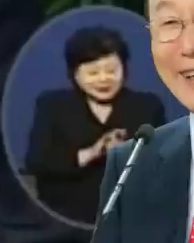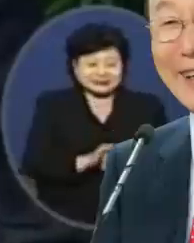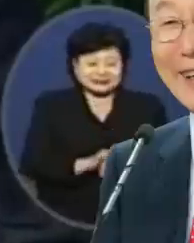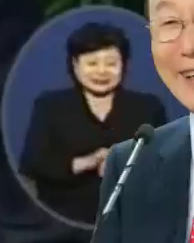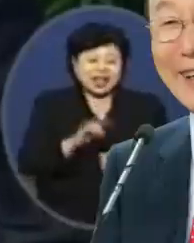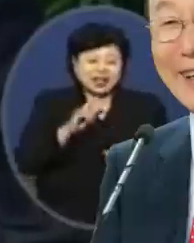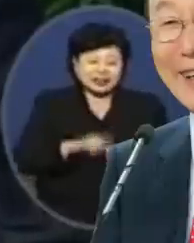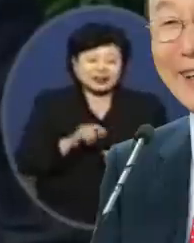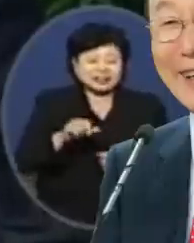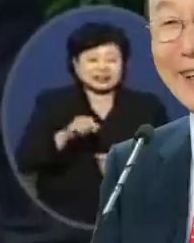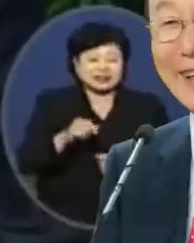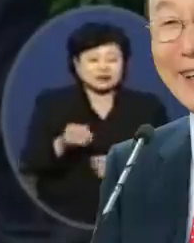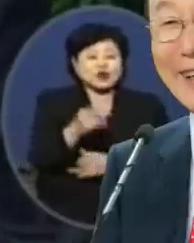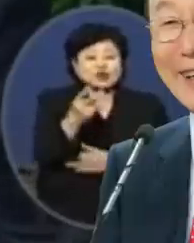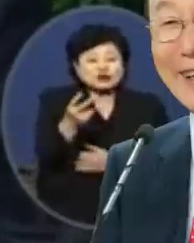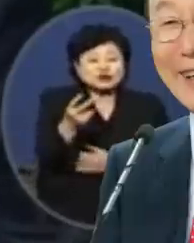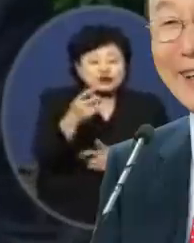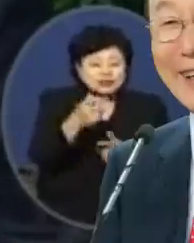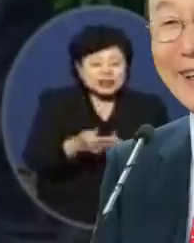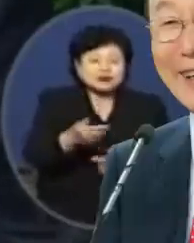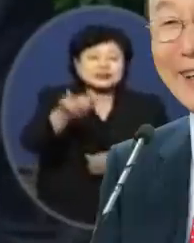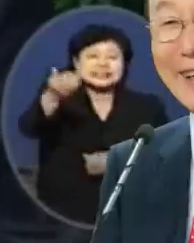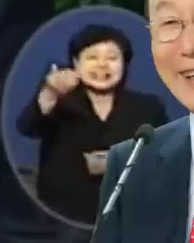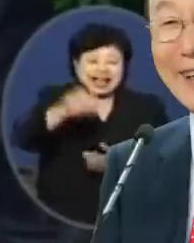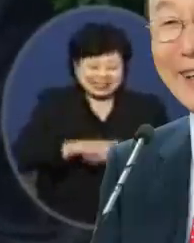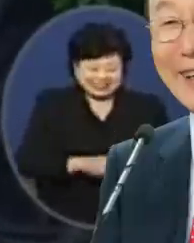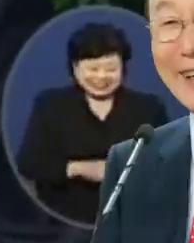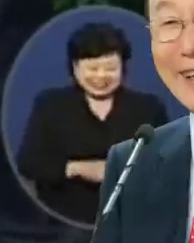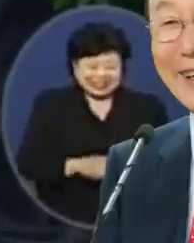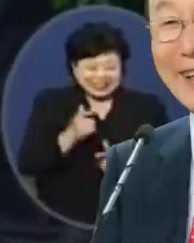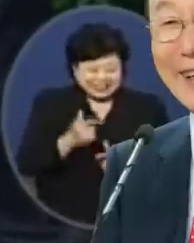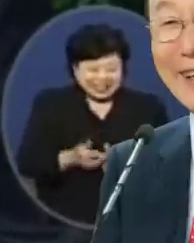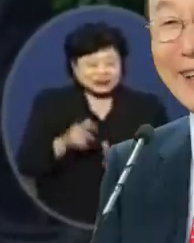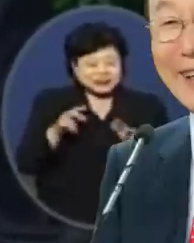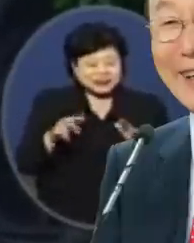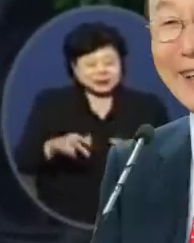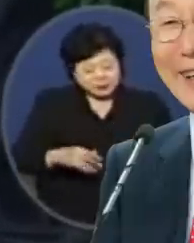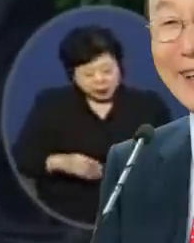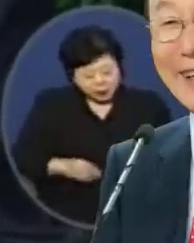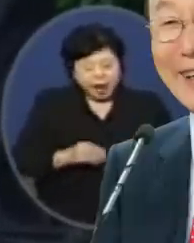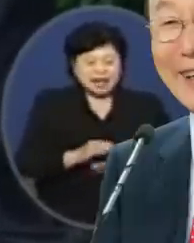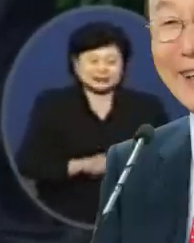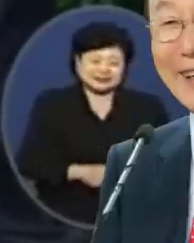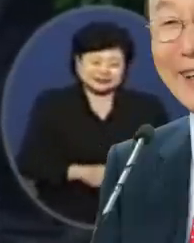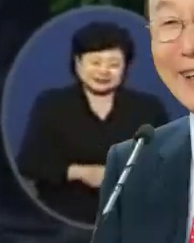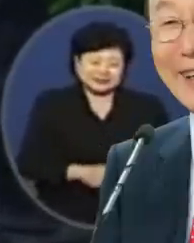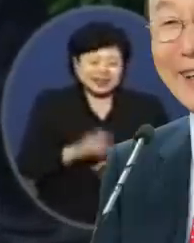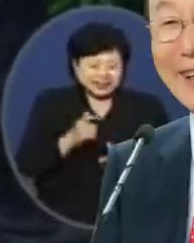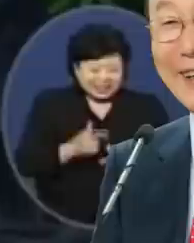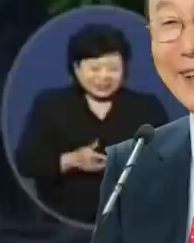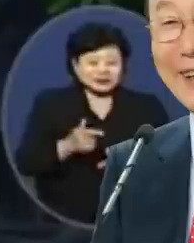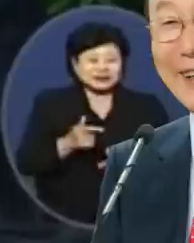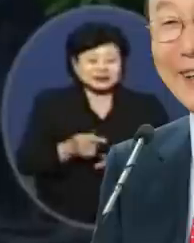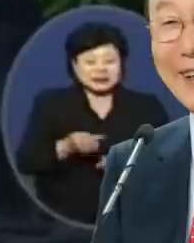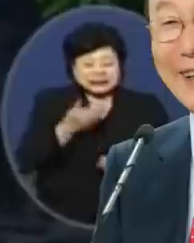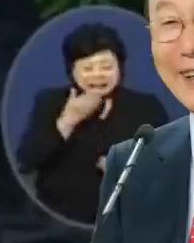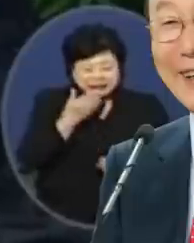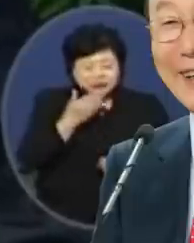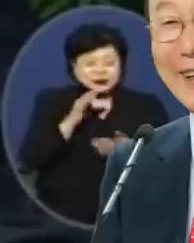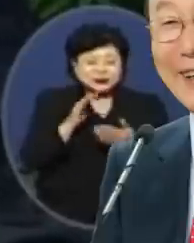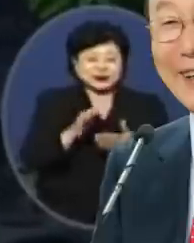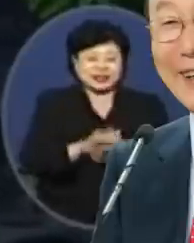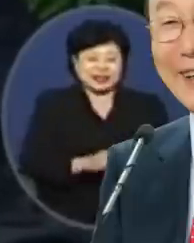그 보리떡 5개와 물고기 2마리 예수님들이자. 예수님이 지금 시장하시다. 예수님이 이게 잡수시고 난